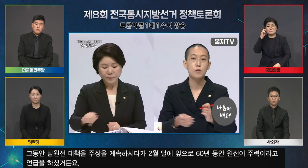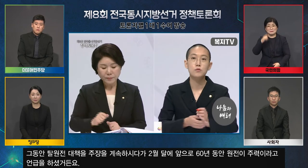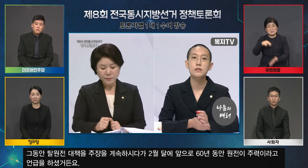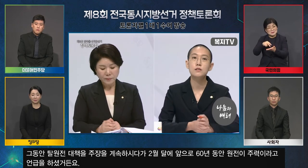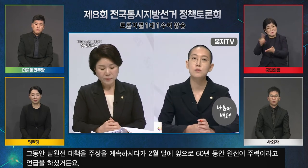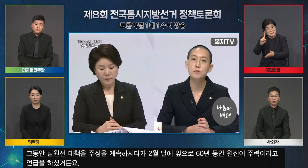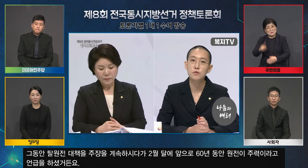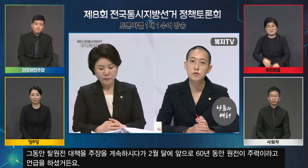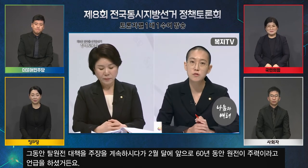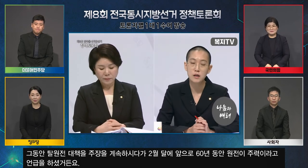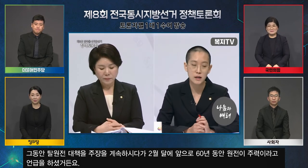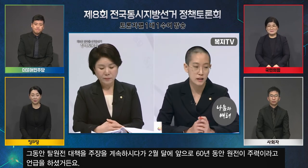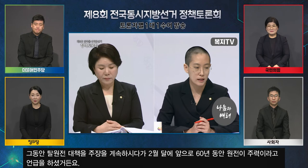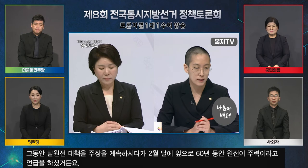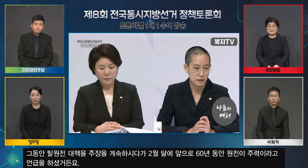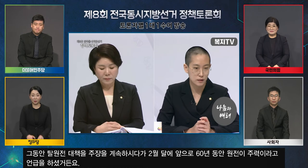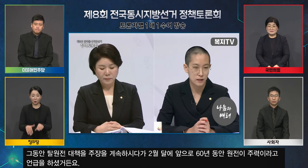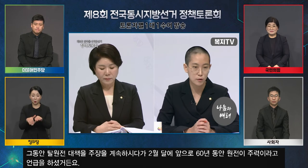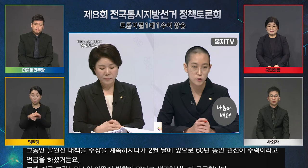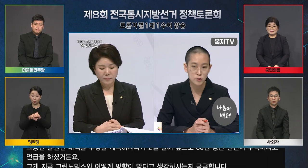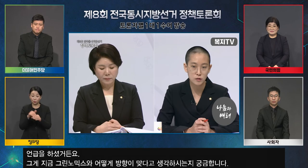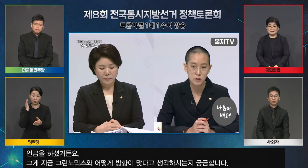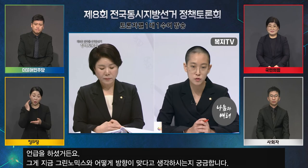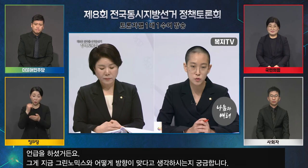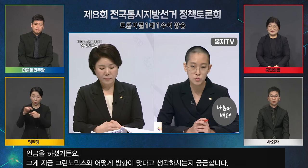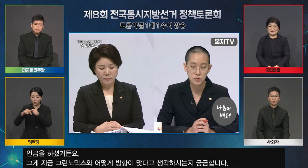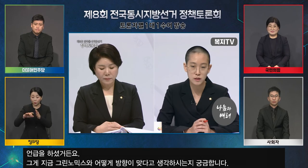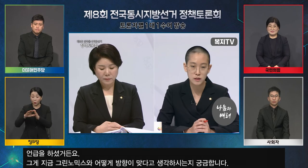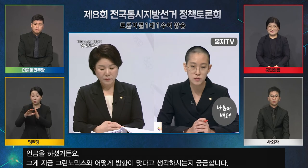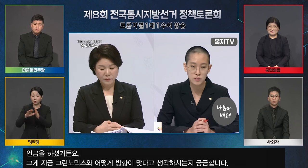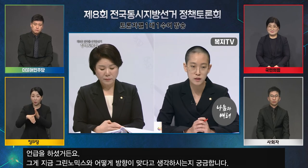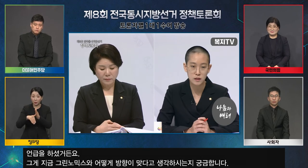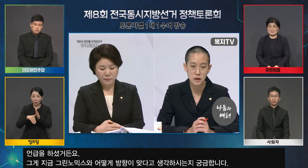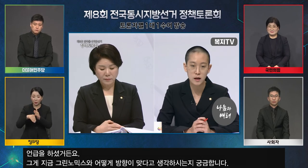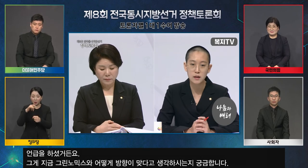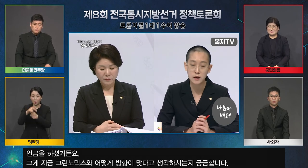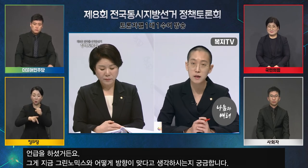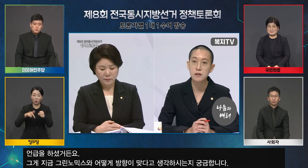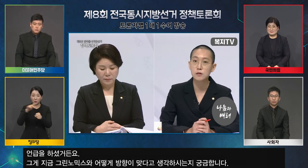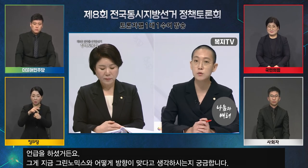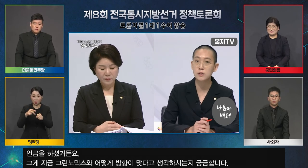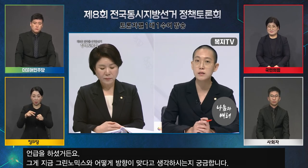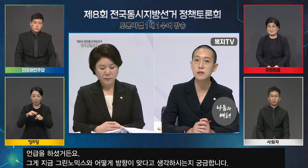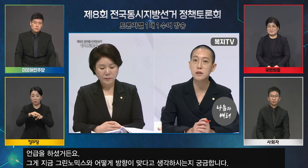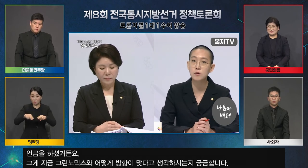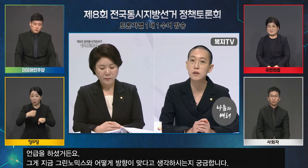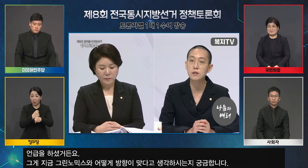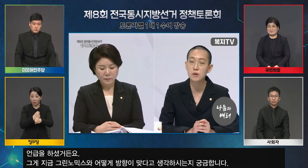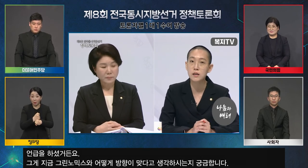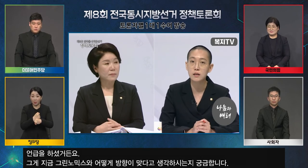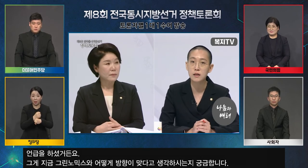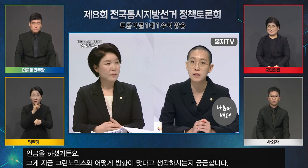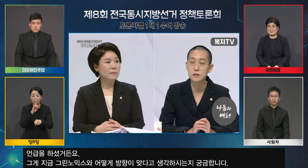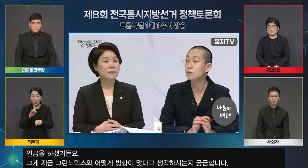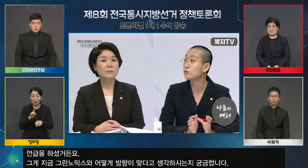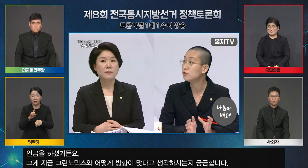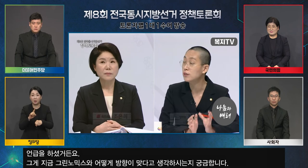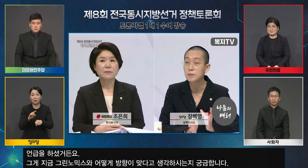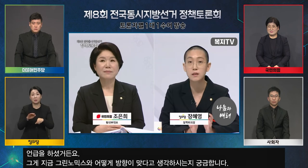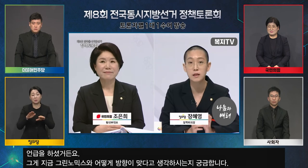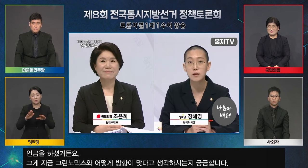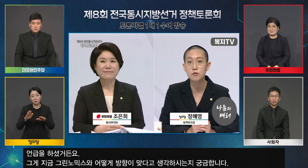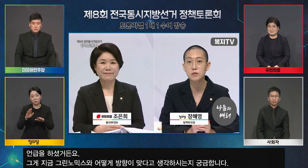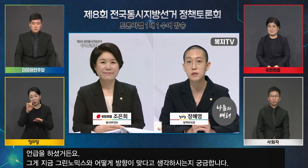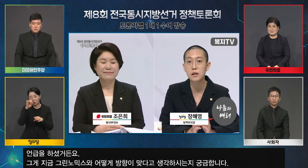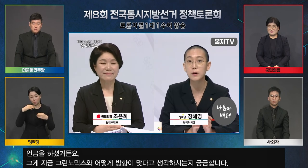문재인 정부가 탈원전 기조를 굉장히 강하게 그리고 상당히 일관되게 정부